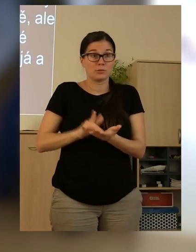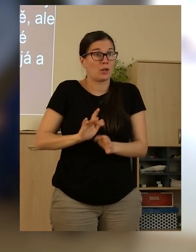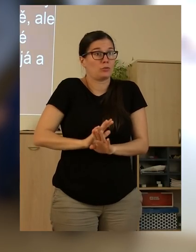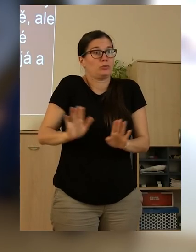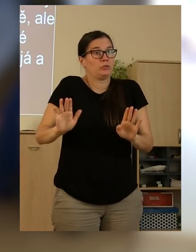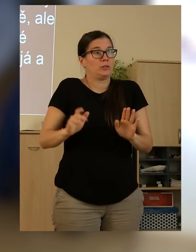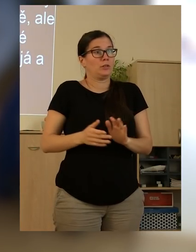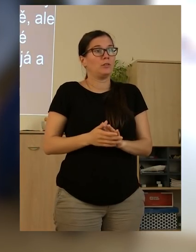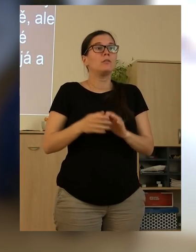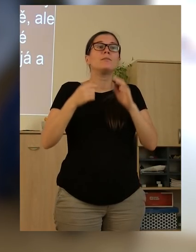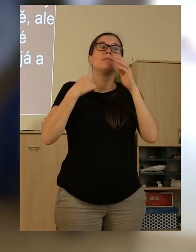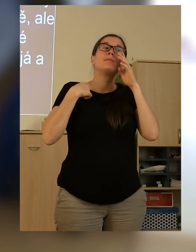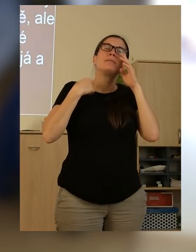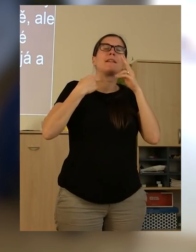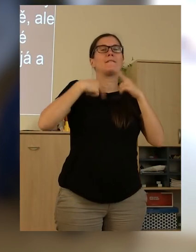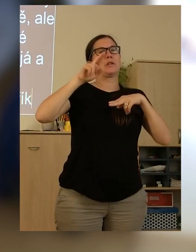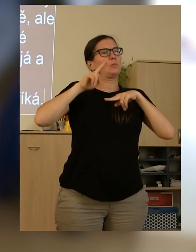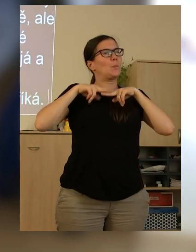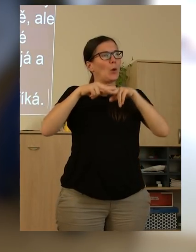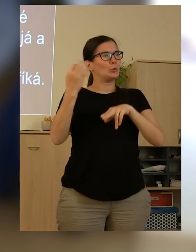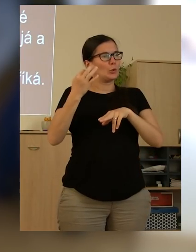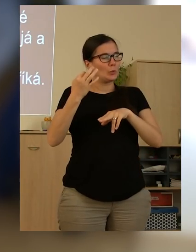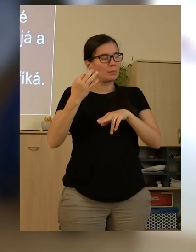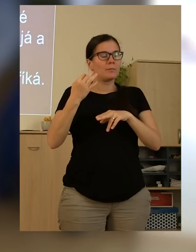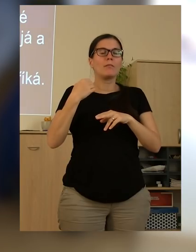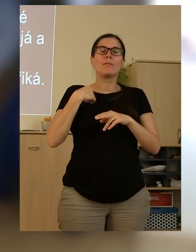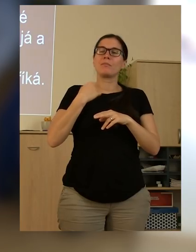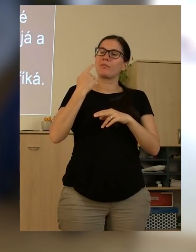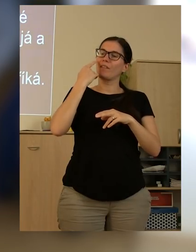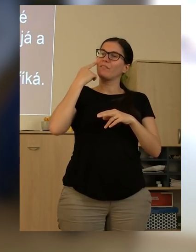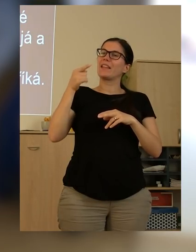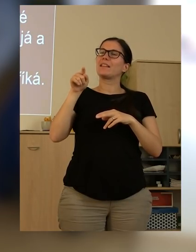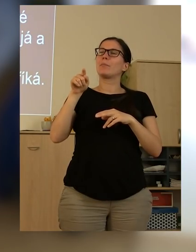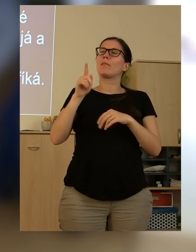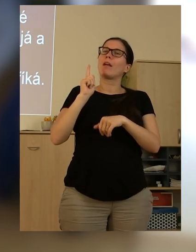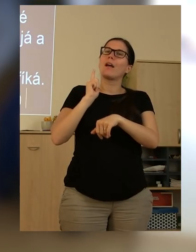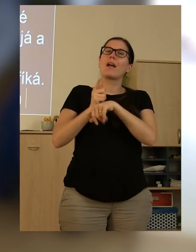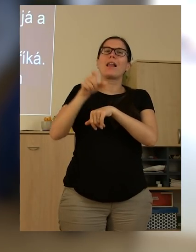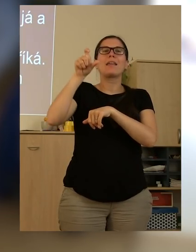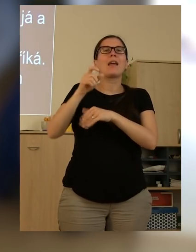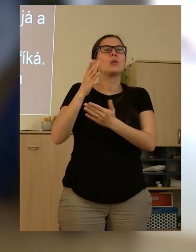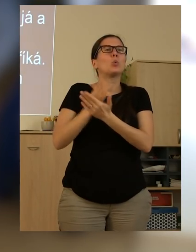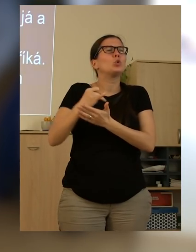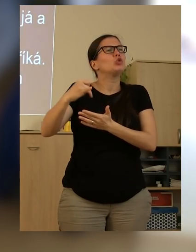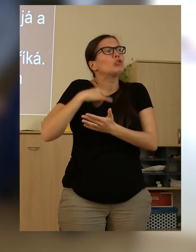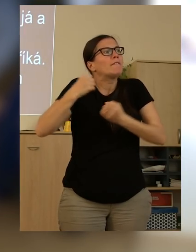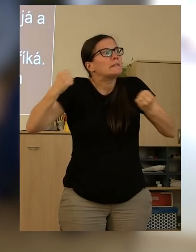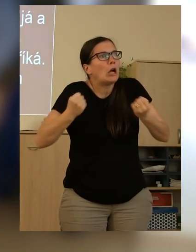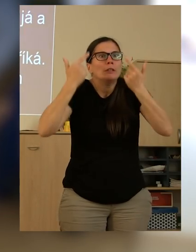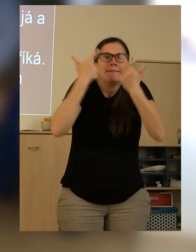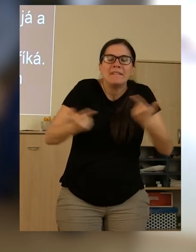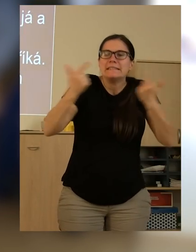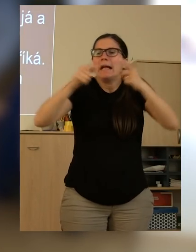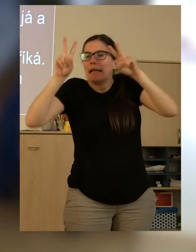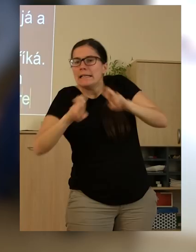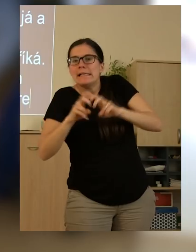často to dělám tak, že čím víc vidím, že ten člověk jakoby, jak bych to řekl, že už to rovnou právě interpretuje, tak